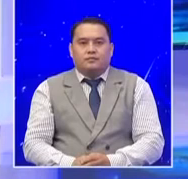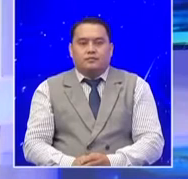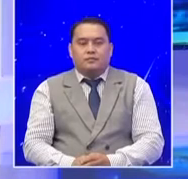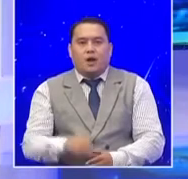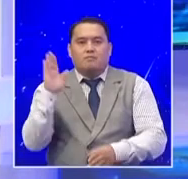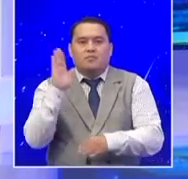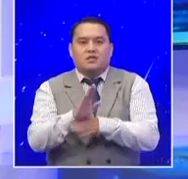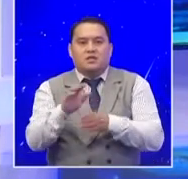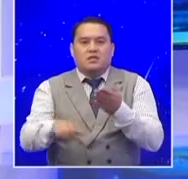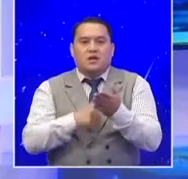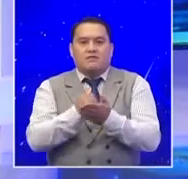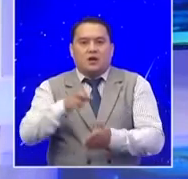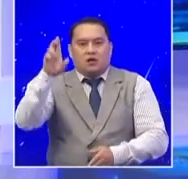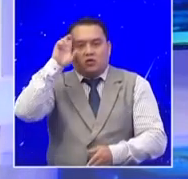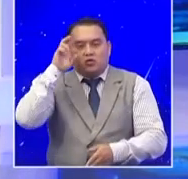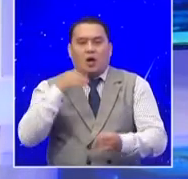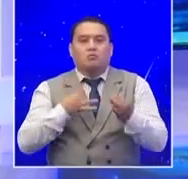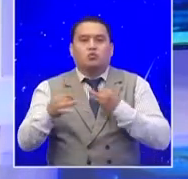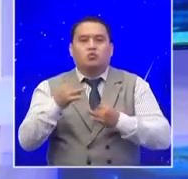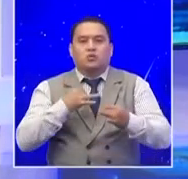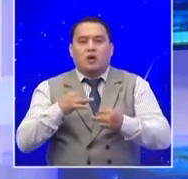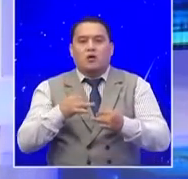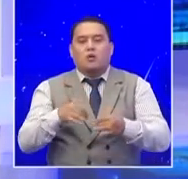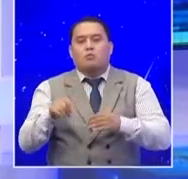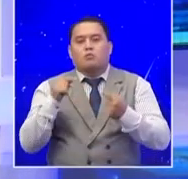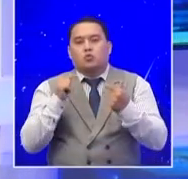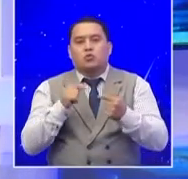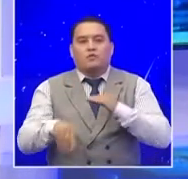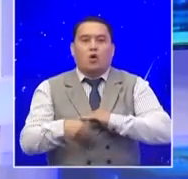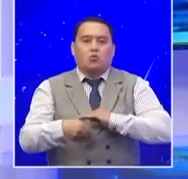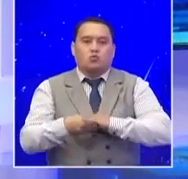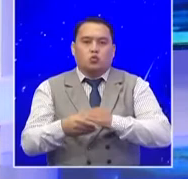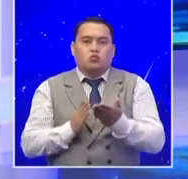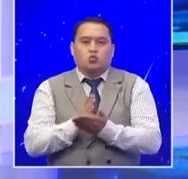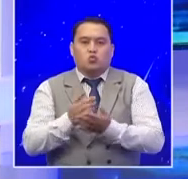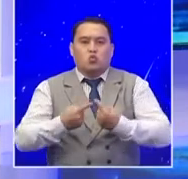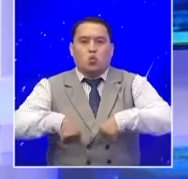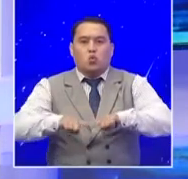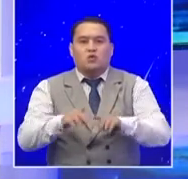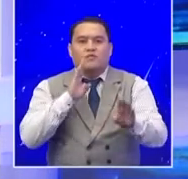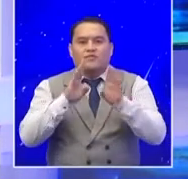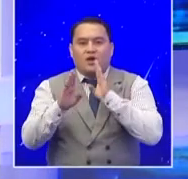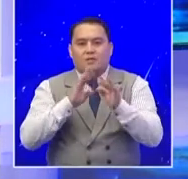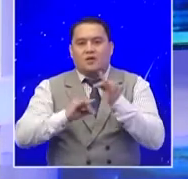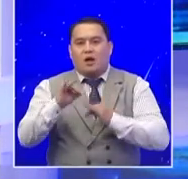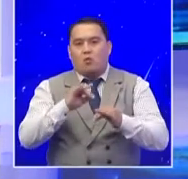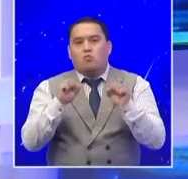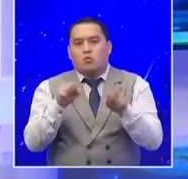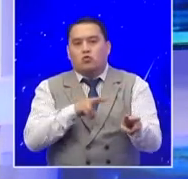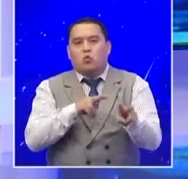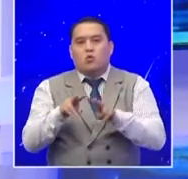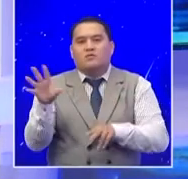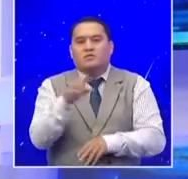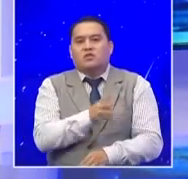Послание главы государства в прямом эфире обсудили сотрудники антикоррупционной службы. На платформе Facebook за ходом диалога могли не только наблюдать